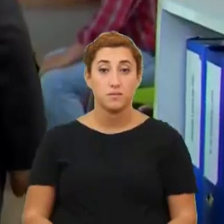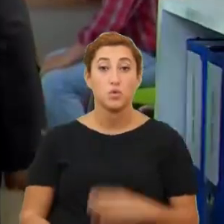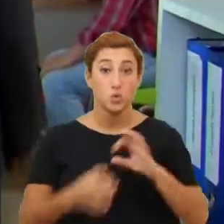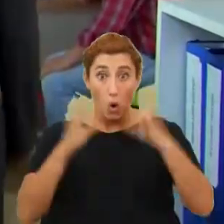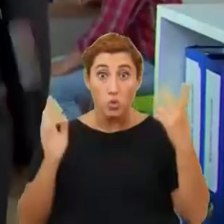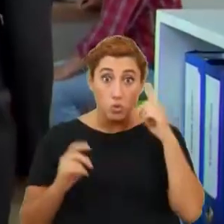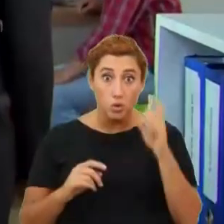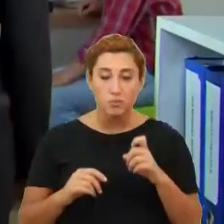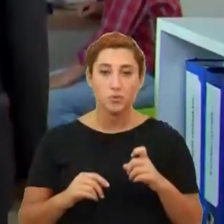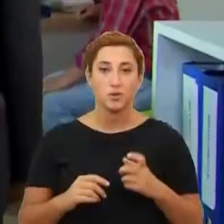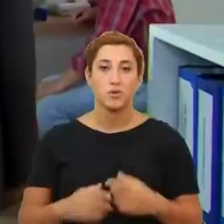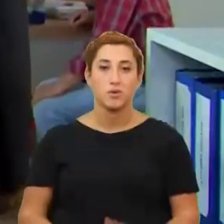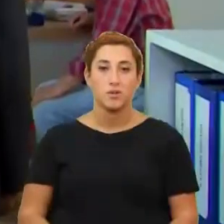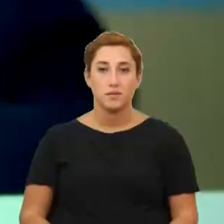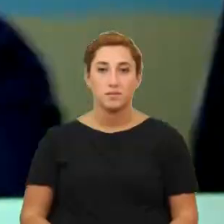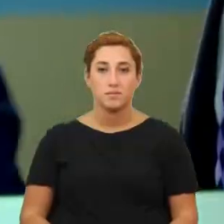Çözdüm bunu. Ay.